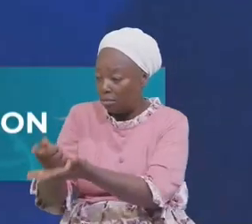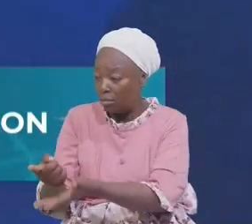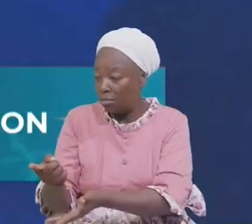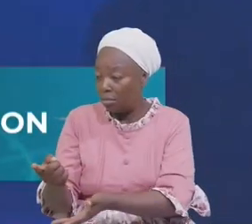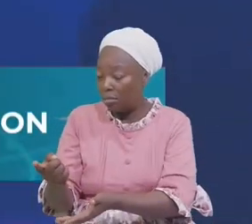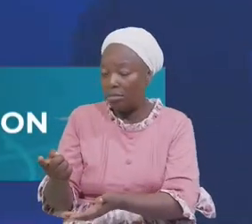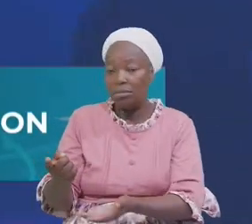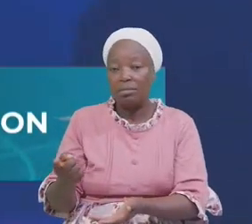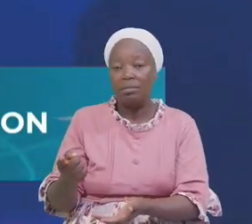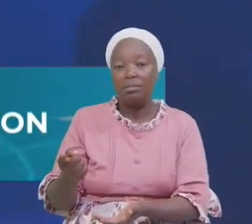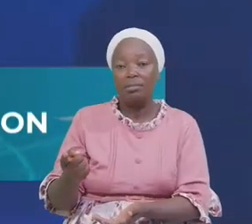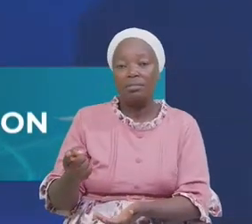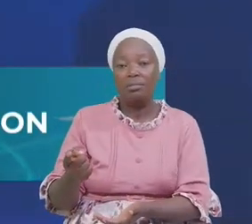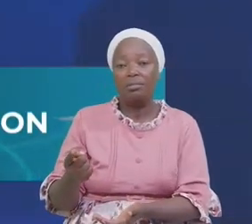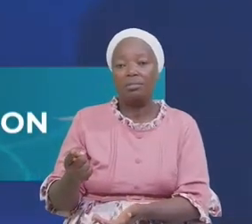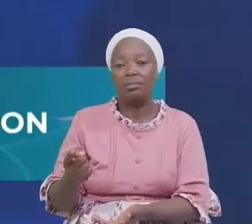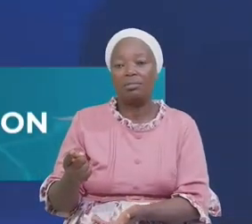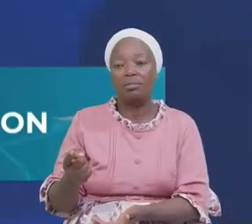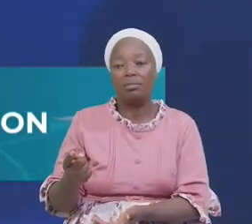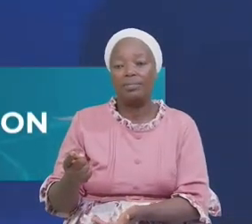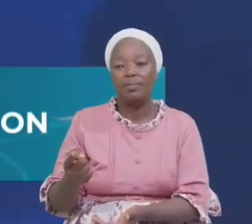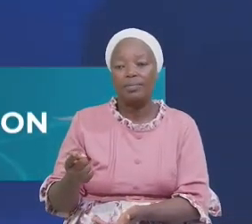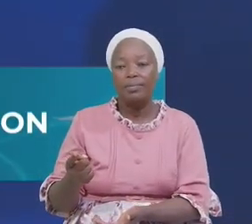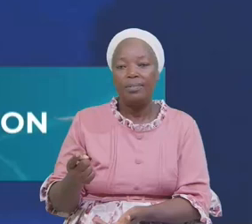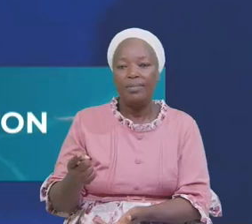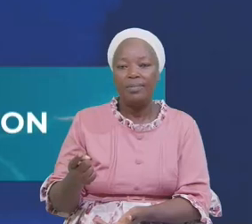peux t'aider, te donner un coup de main?